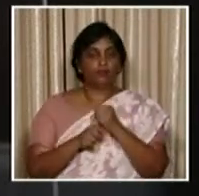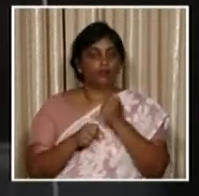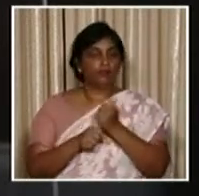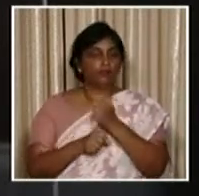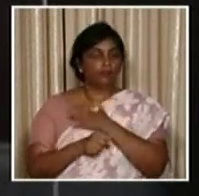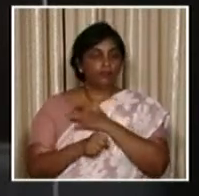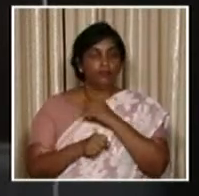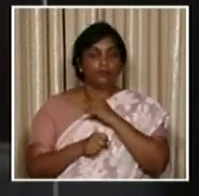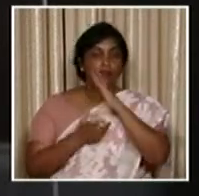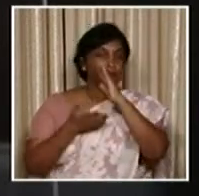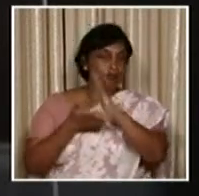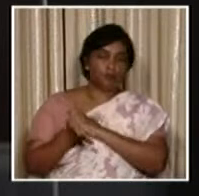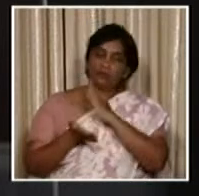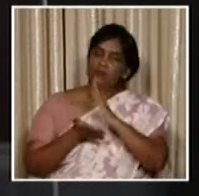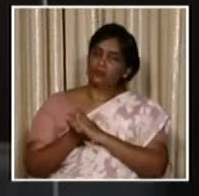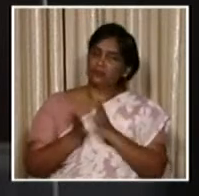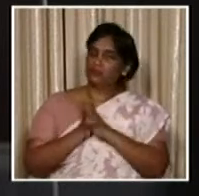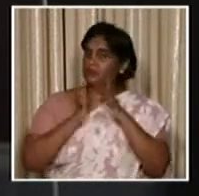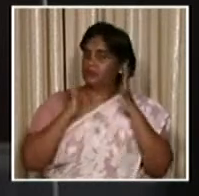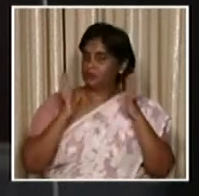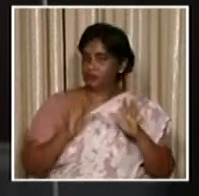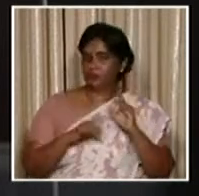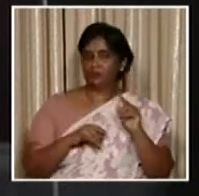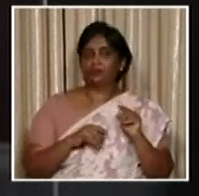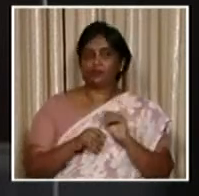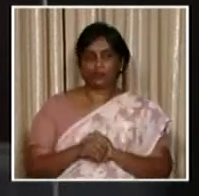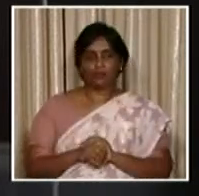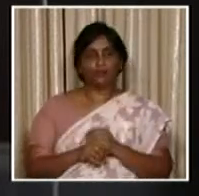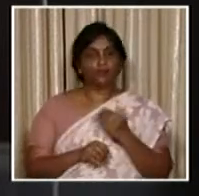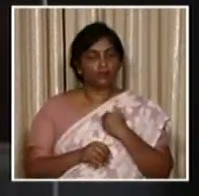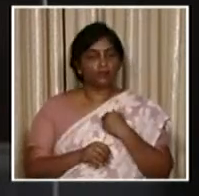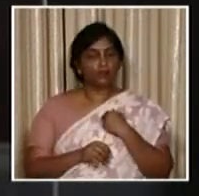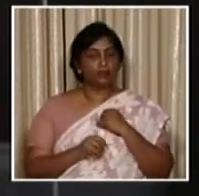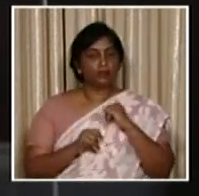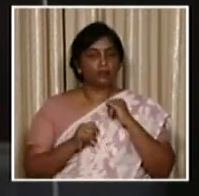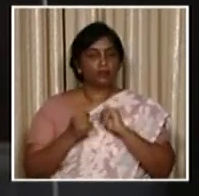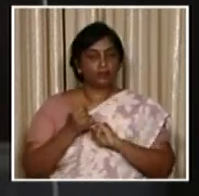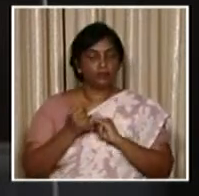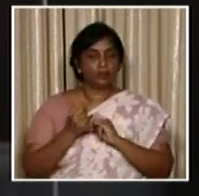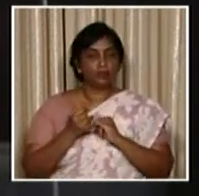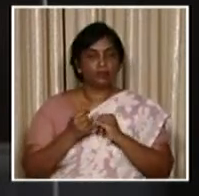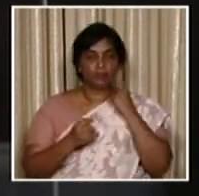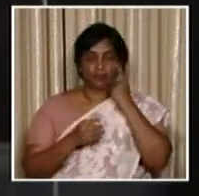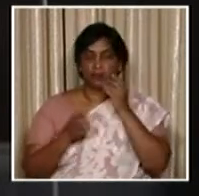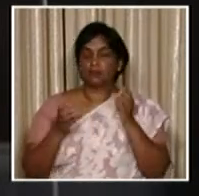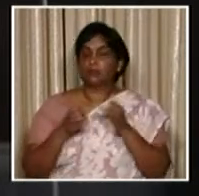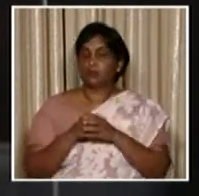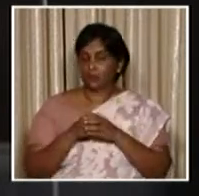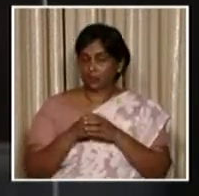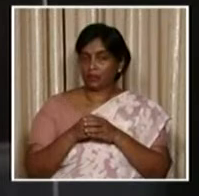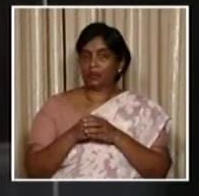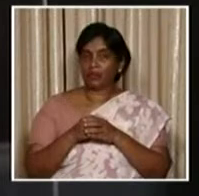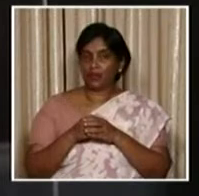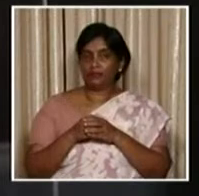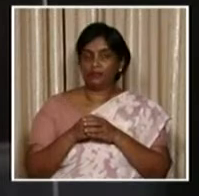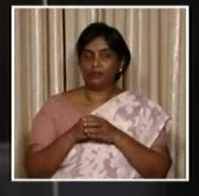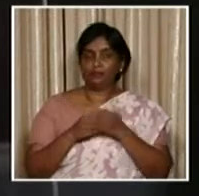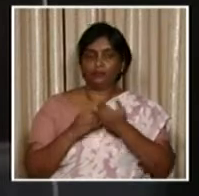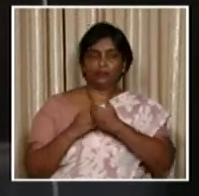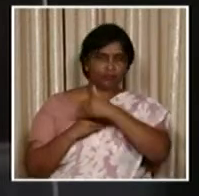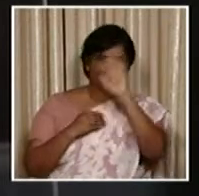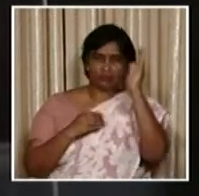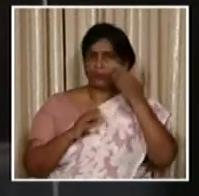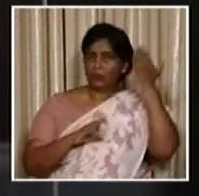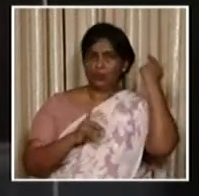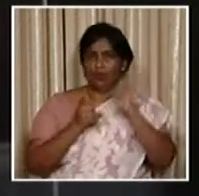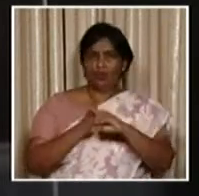ගෝඨාභයගේ ආශිර්වාදයේ දිගටම තිබුණා. මම සැලේ බුද්ධිංශවල පැත්තකට බුද්ධිංශවලින් පැත්තකට දමලා තමයි තුනේ